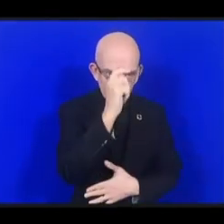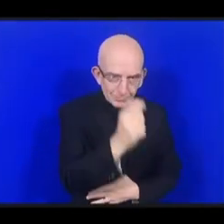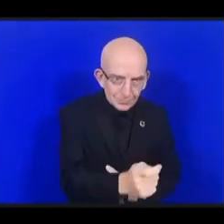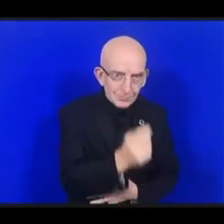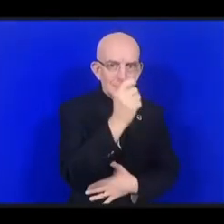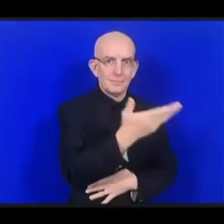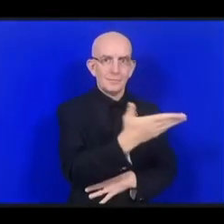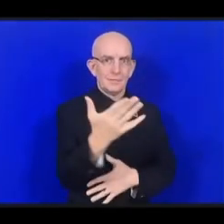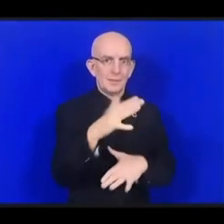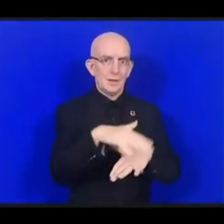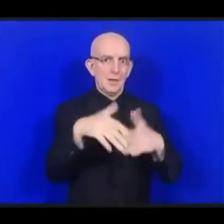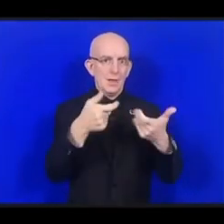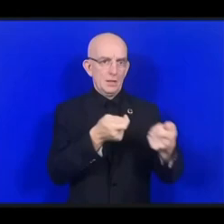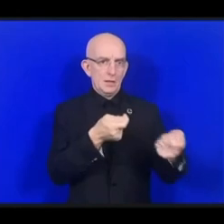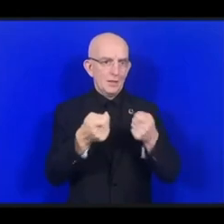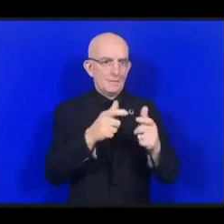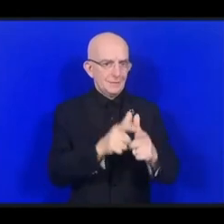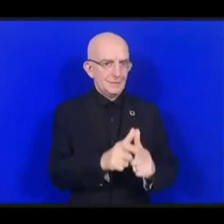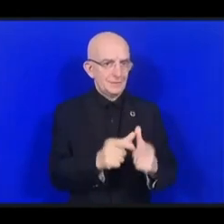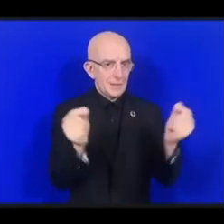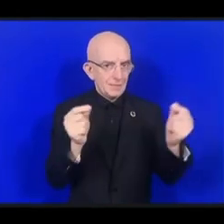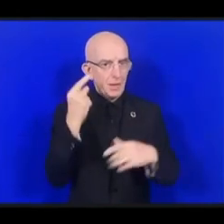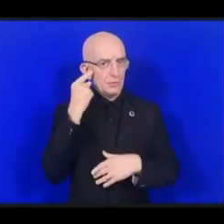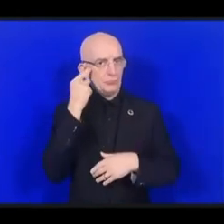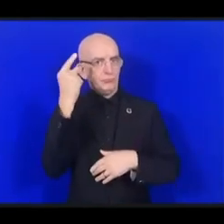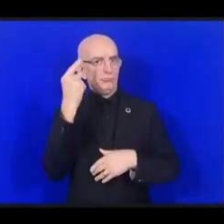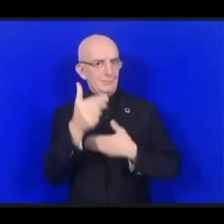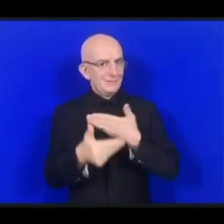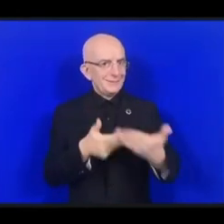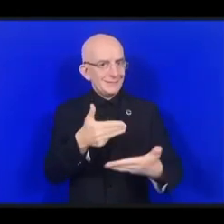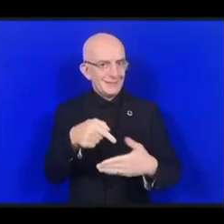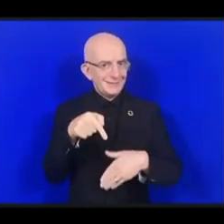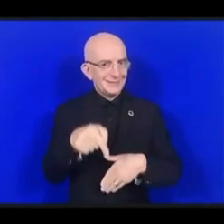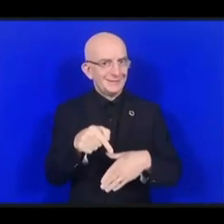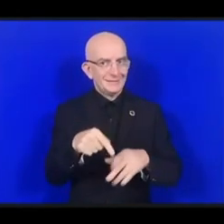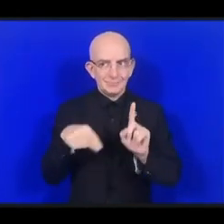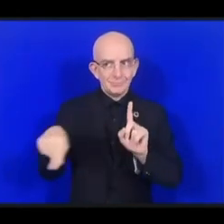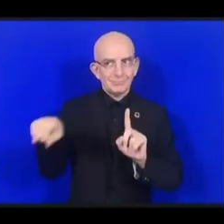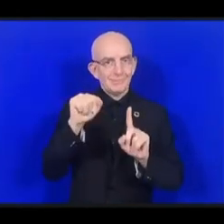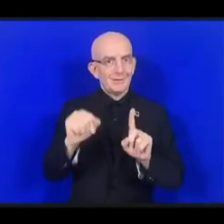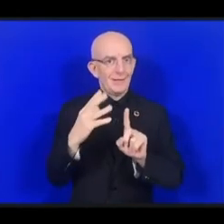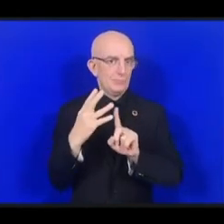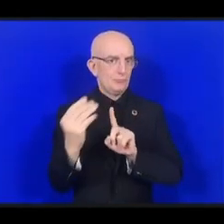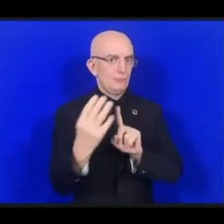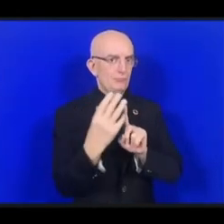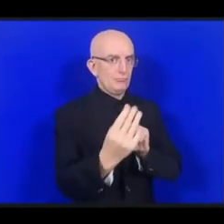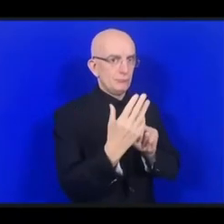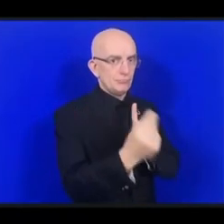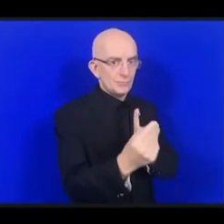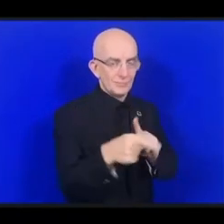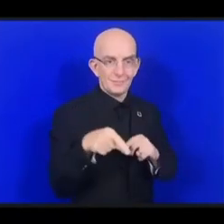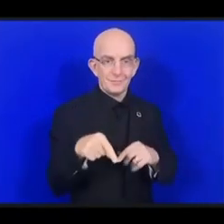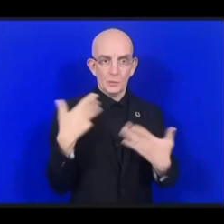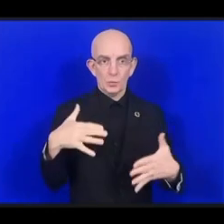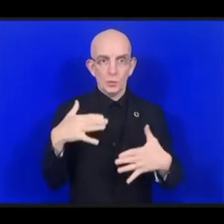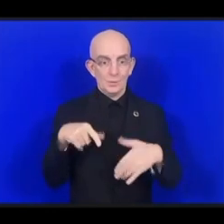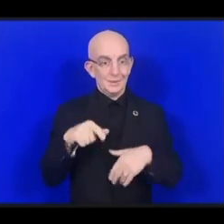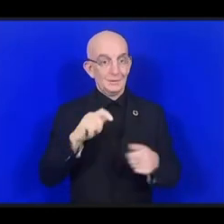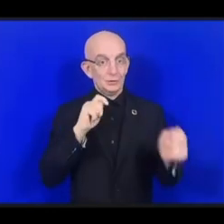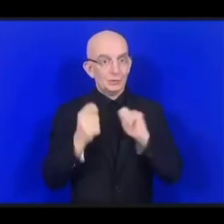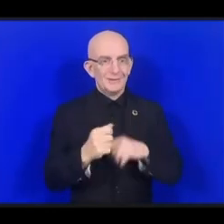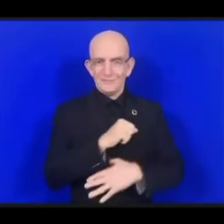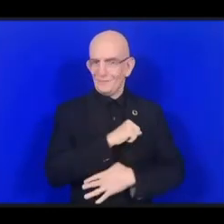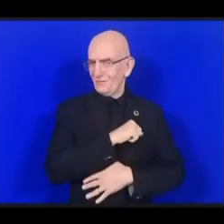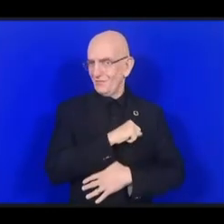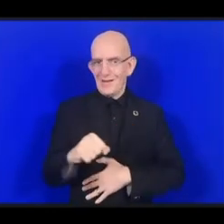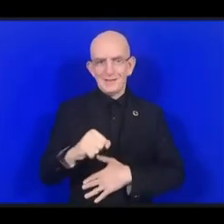スピードが早く取り巻く環境が変化していく中で私たちはそれについていくだけでいいというわけではありません